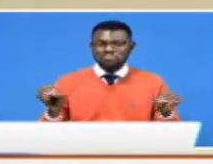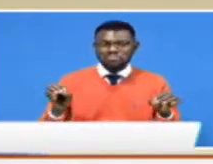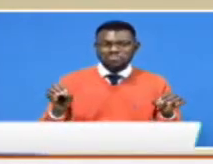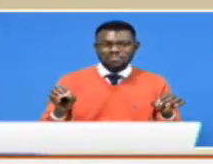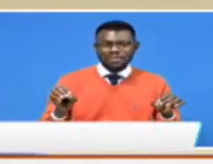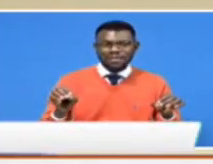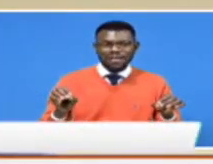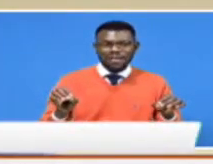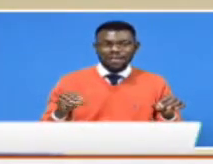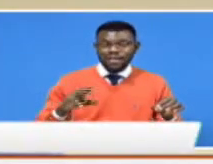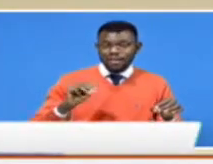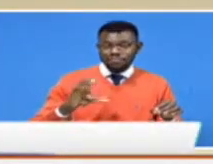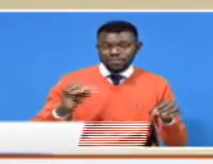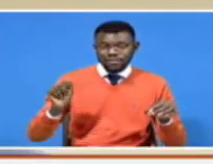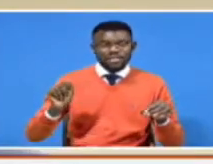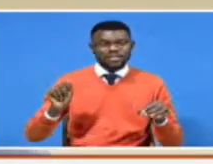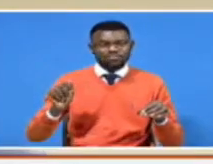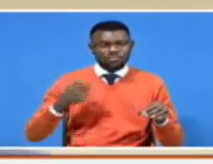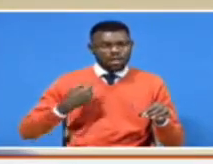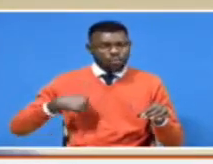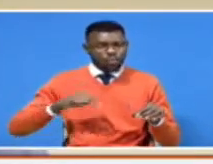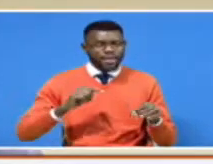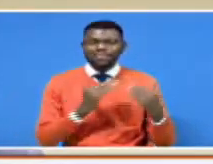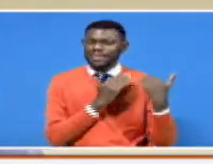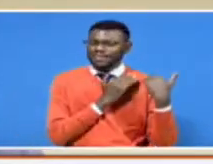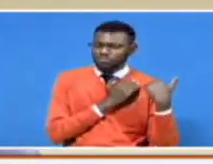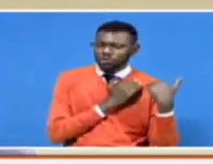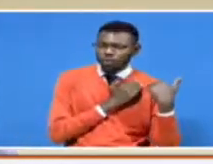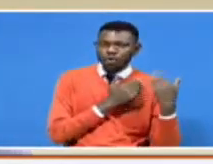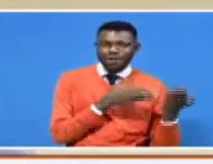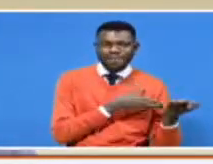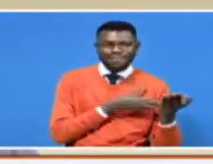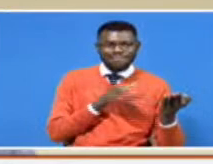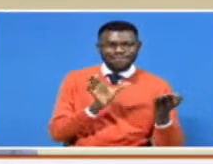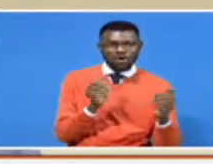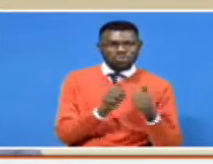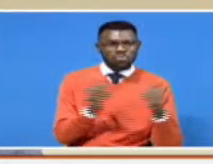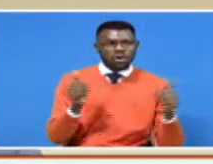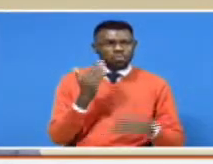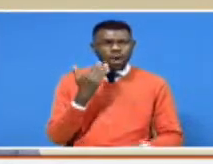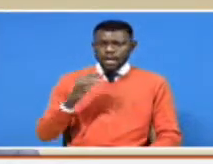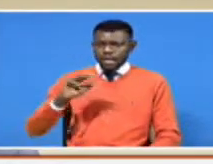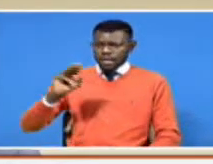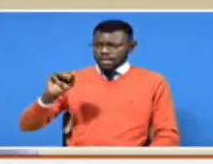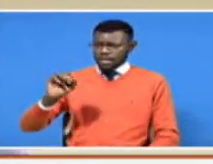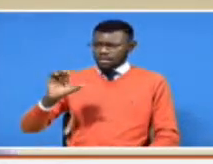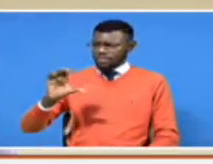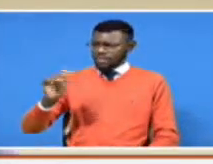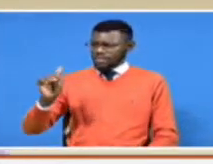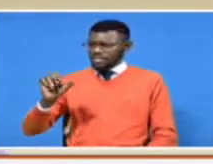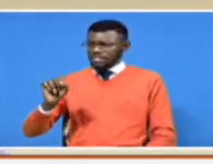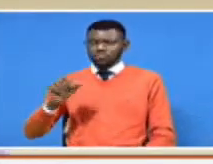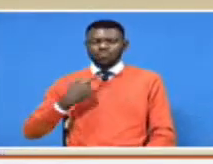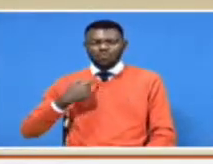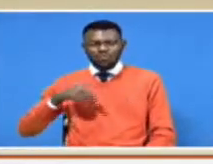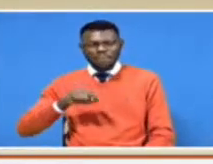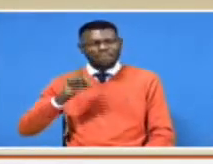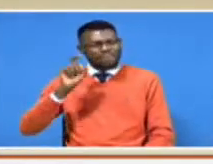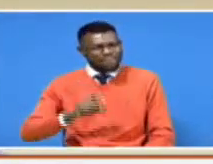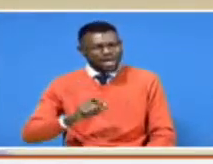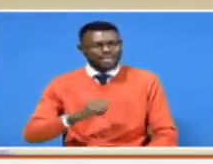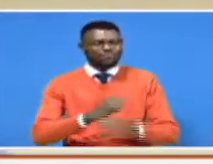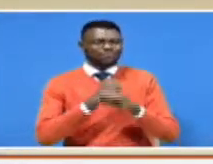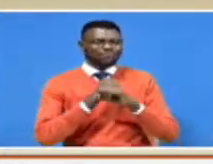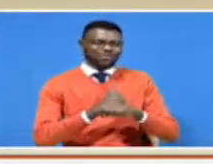na sisi, MCAs hapa chini. Lazima tukue empowered vizuri, na si kwa sababu MCAs ambao wako saizi. We must protect hiyo ofisi